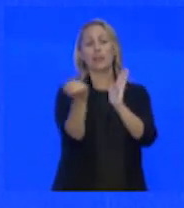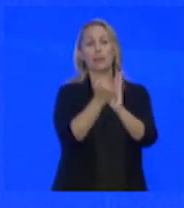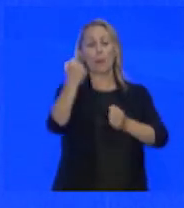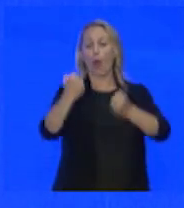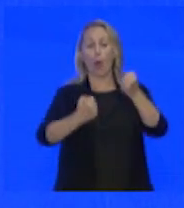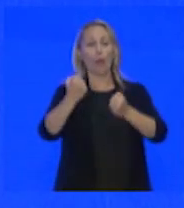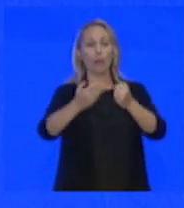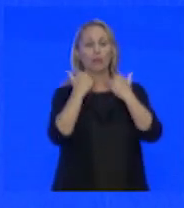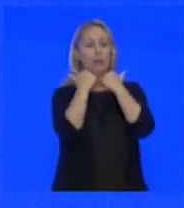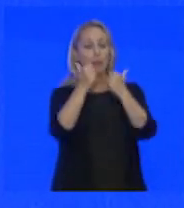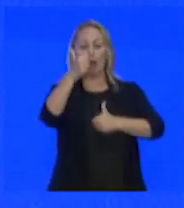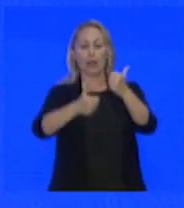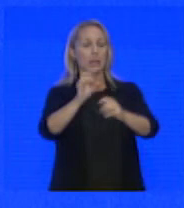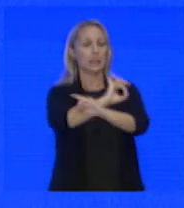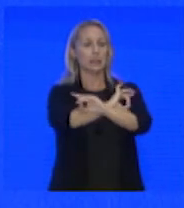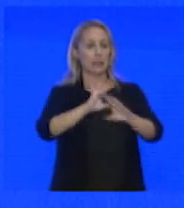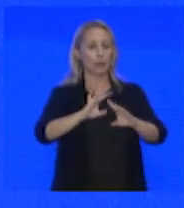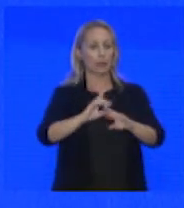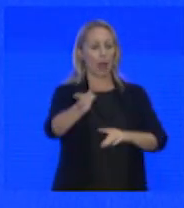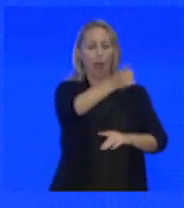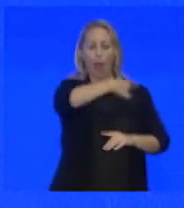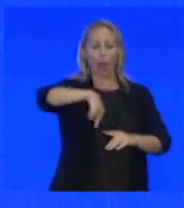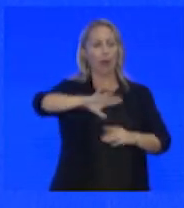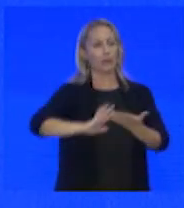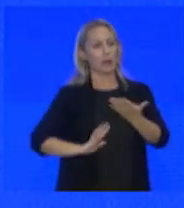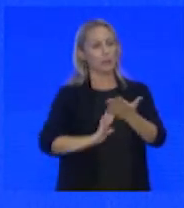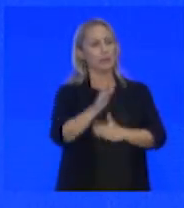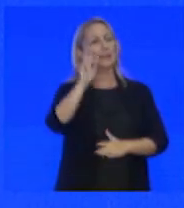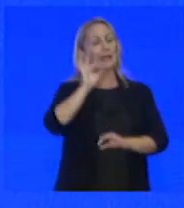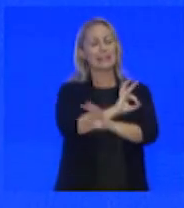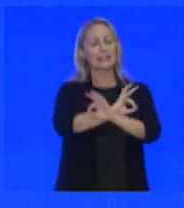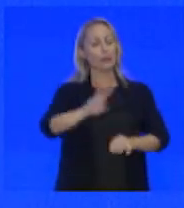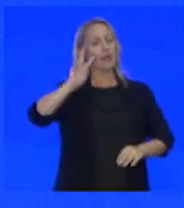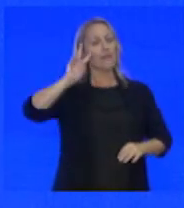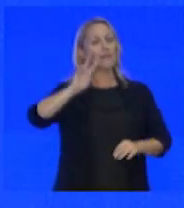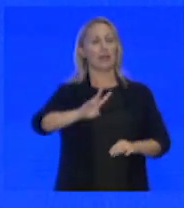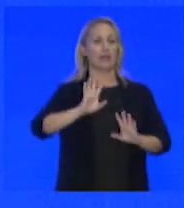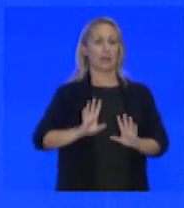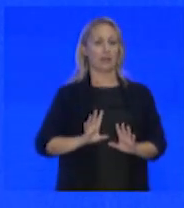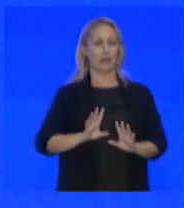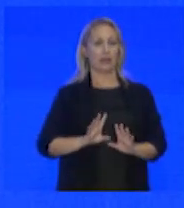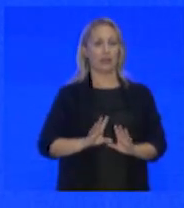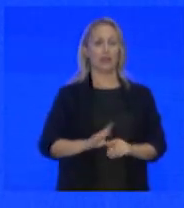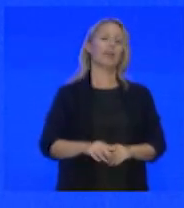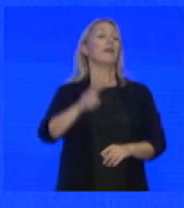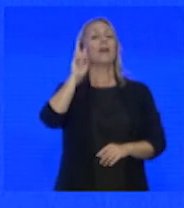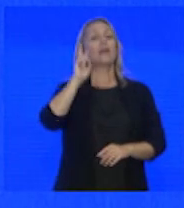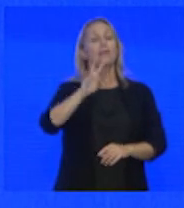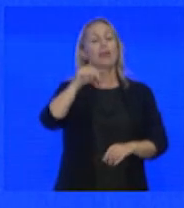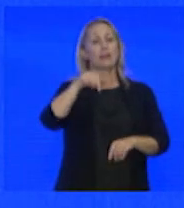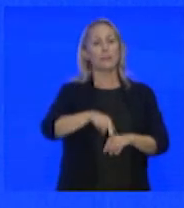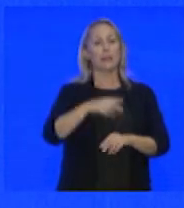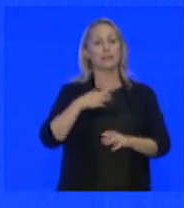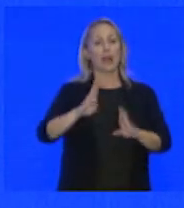είμαι σίγουρος ότι τα αναγνωρίζουν οι Έλληνες. Αποτυπώνονται εξάλλου στο δείκτη της οικονομικής